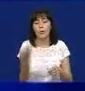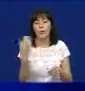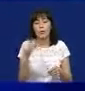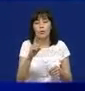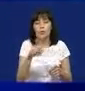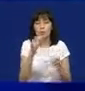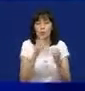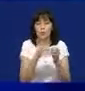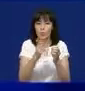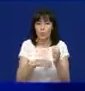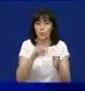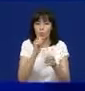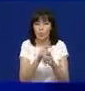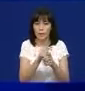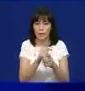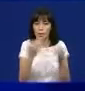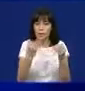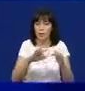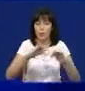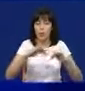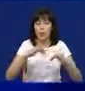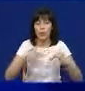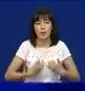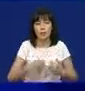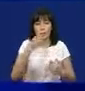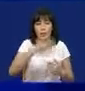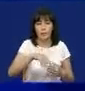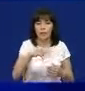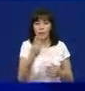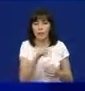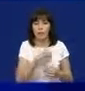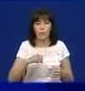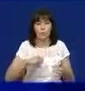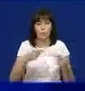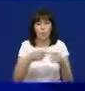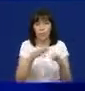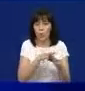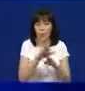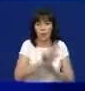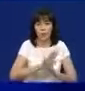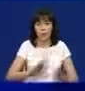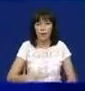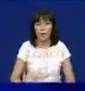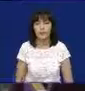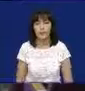117 тапсырма берілген. Өкінішке қарай соның 42-сі өз деңгейінде орындалмаған.